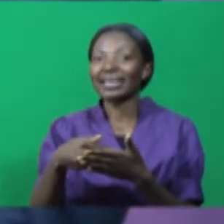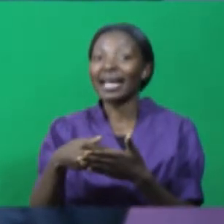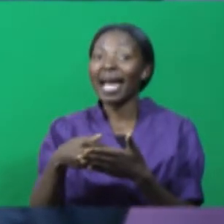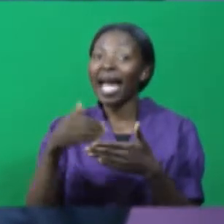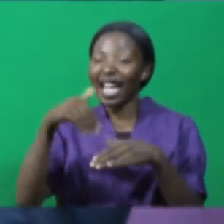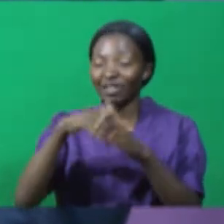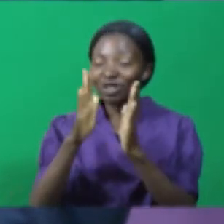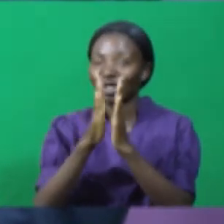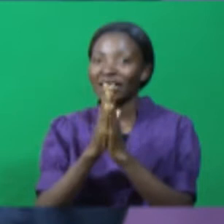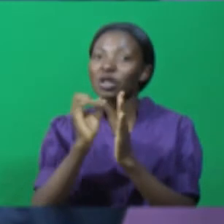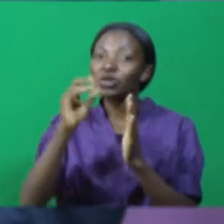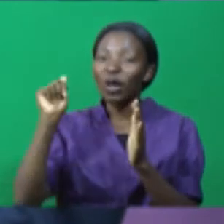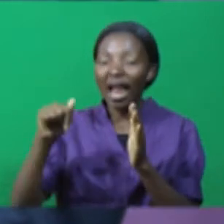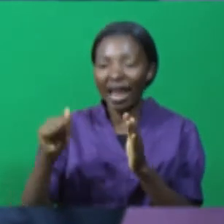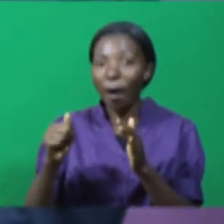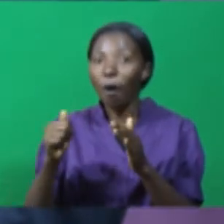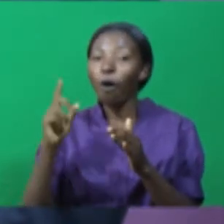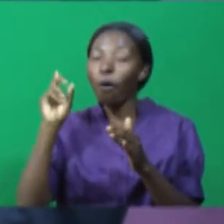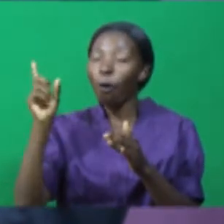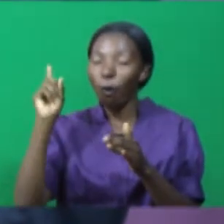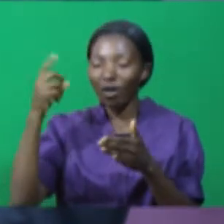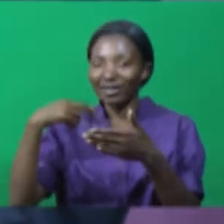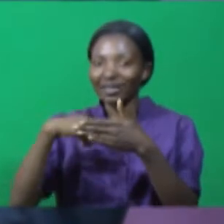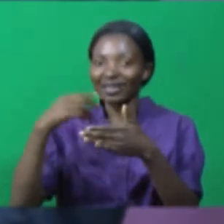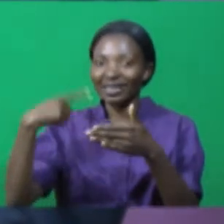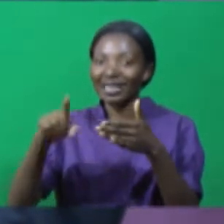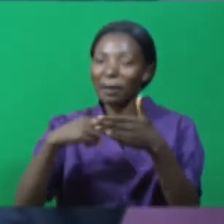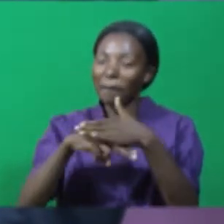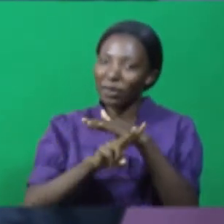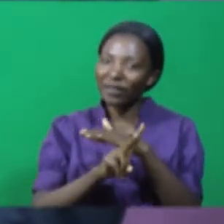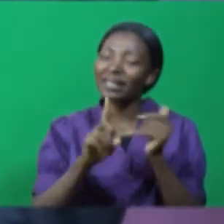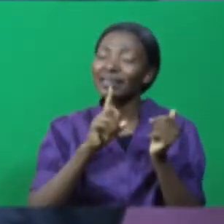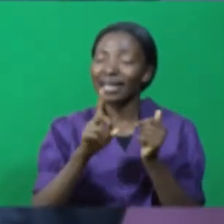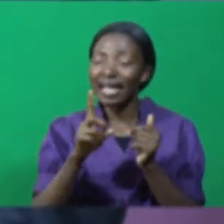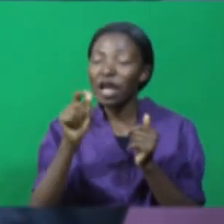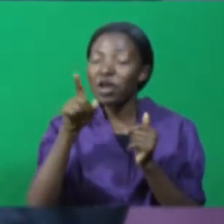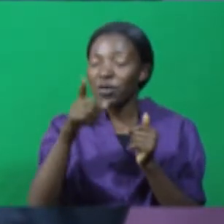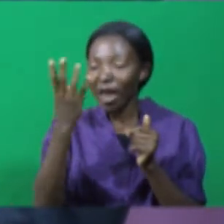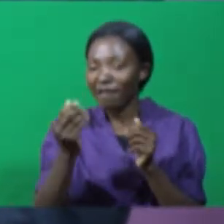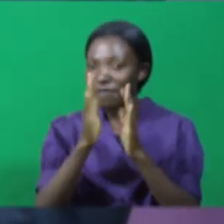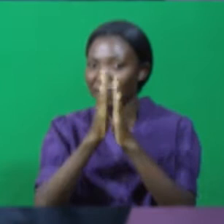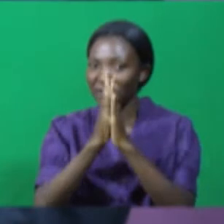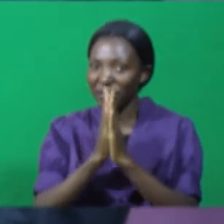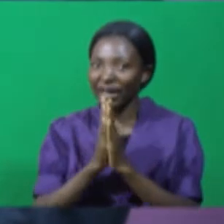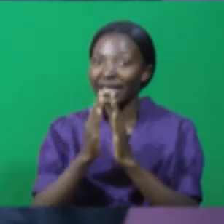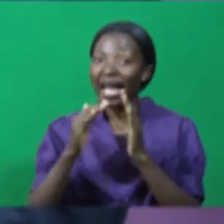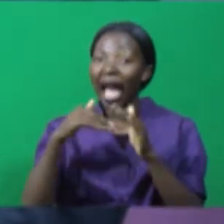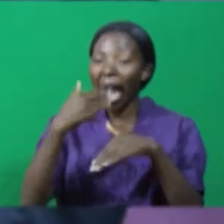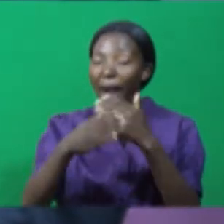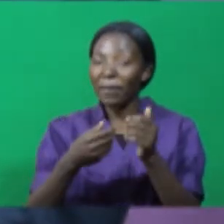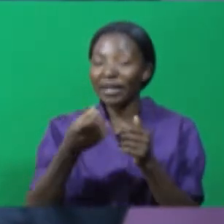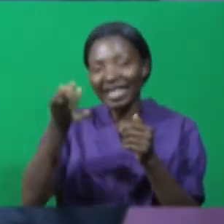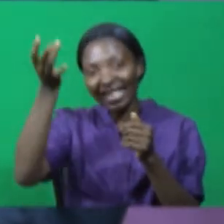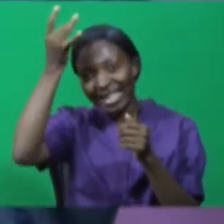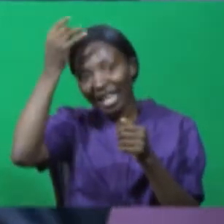kuna Hezekia akati zvanzi naJehovha mwari waIsraeri zvawanyengetera kwandiri pamusoro paSen Senkarabi